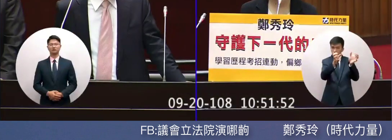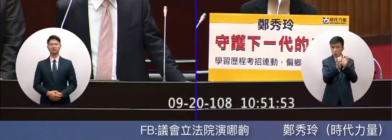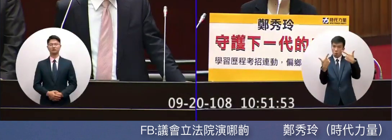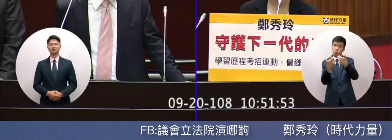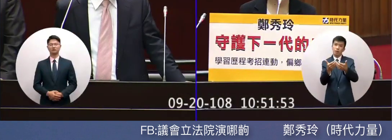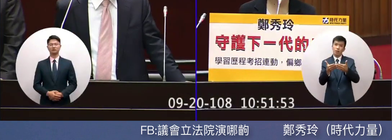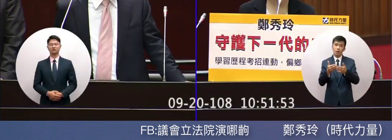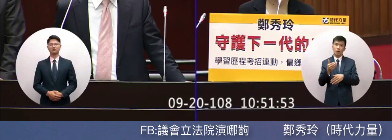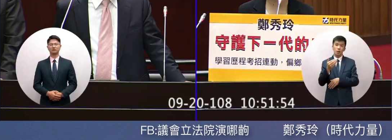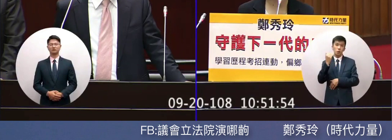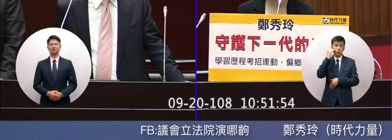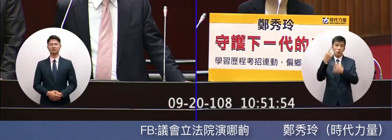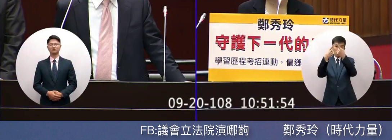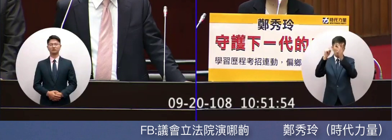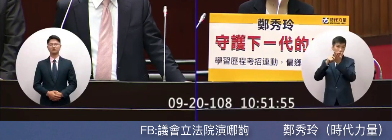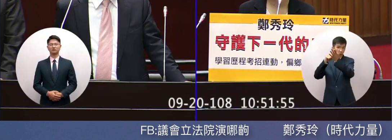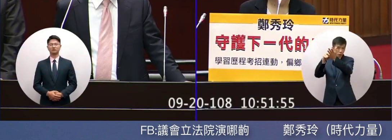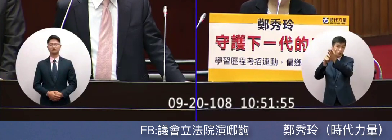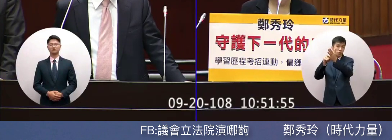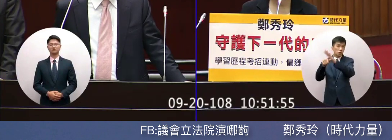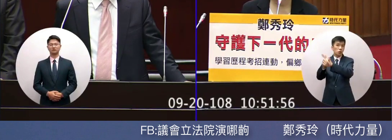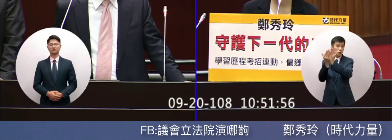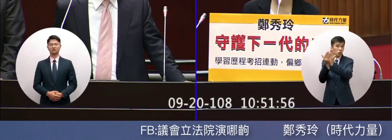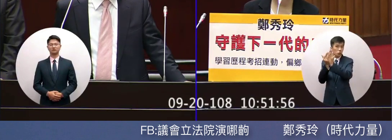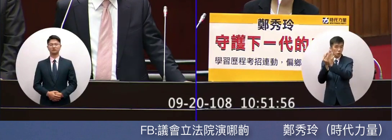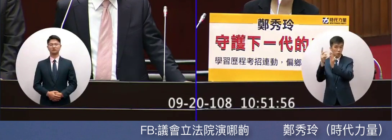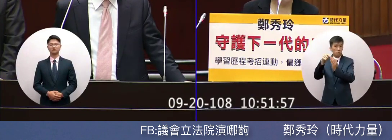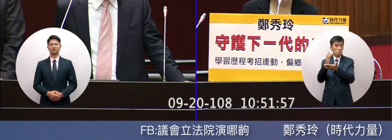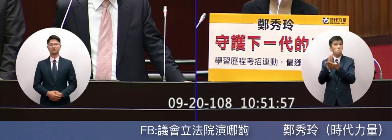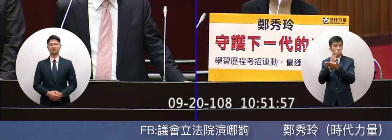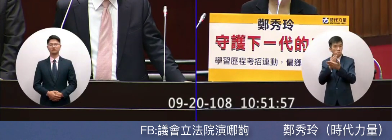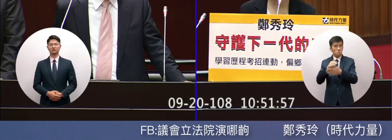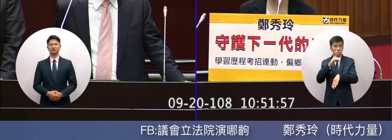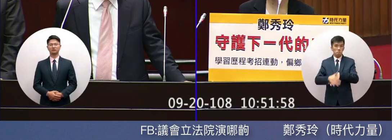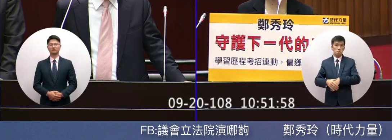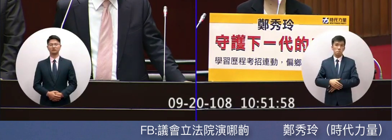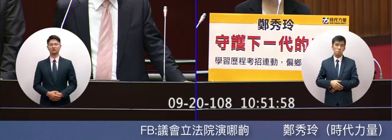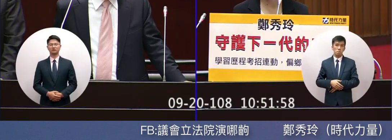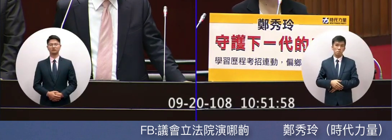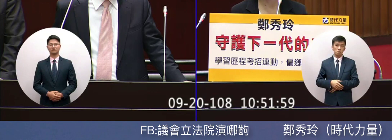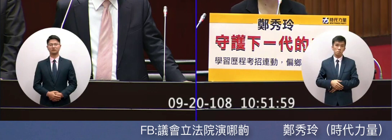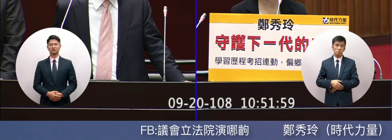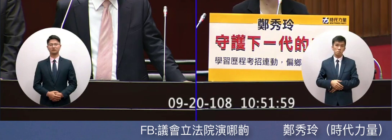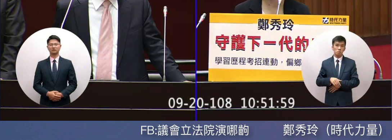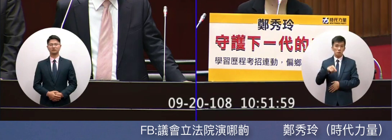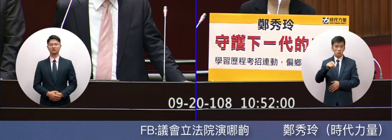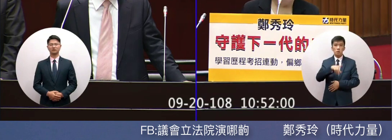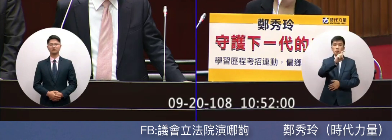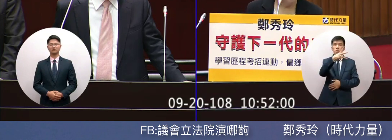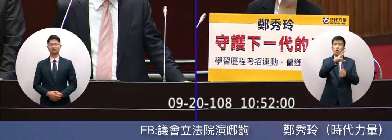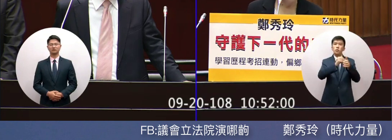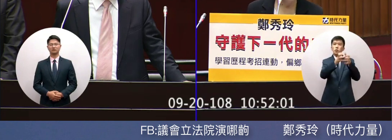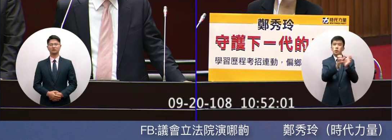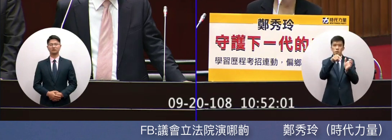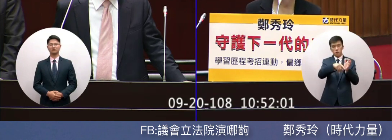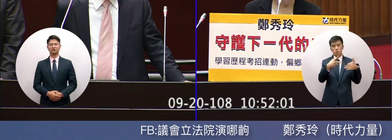作为你在申请入学的时候的一个联动的一个重要的参考所以这个18学群这边其实是一个问题。